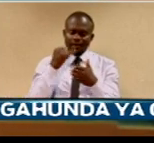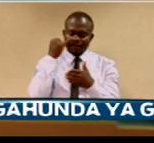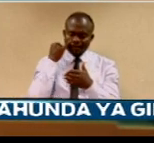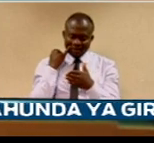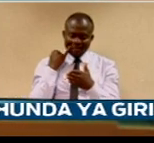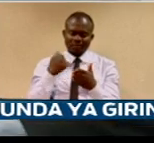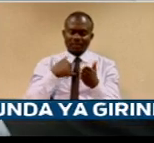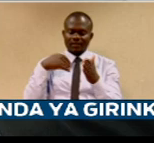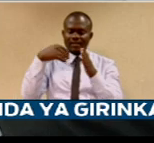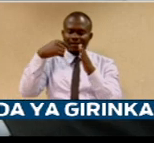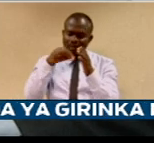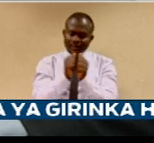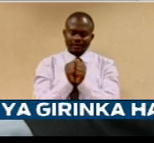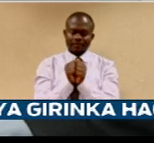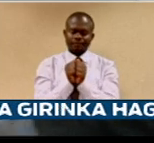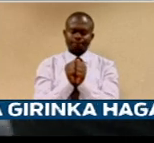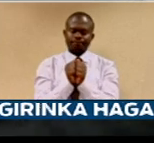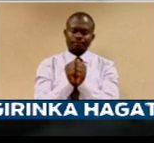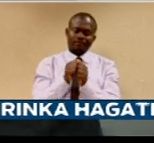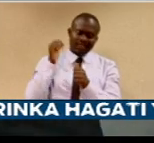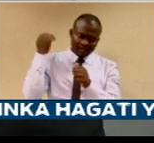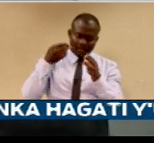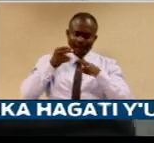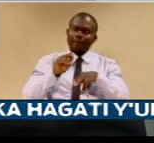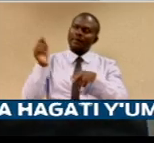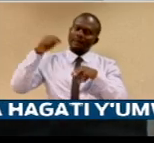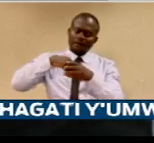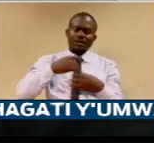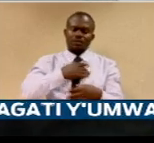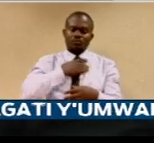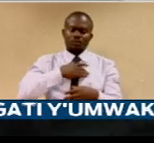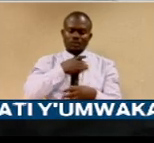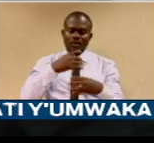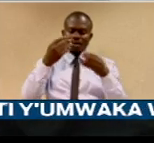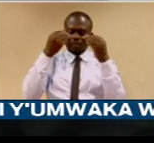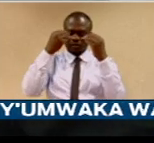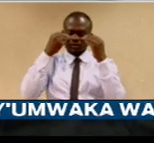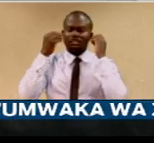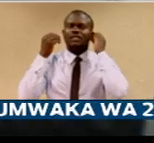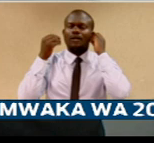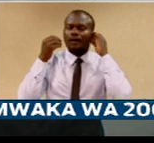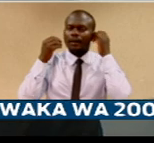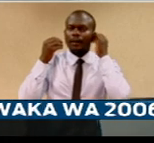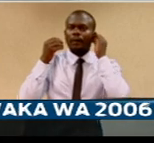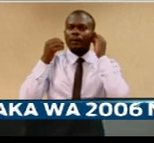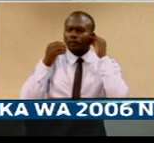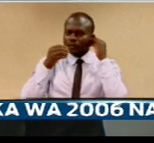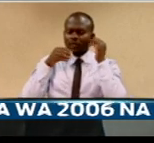cyangwa bifite ireme. Byegise kuba ko mwajya muza mukadusura mukatwigisha kuri gahunda ya Ndi